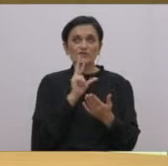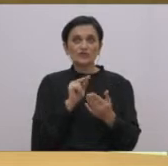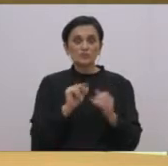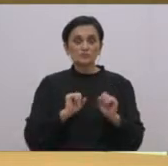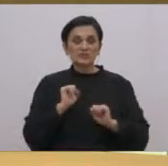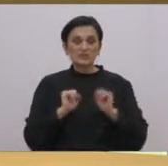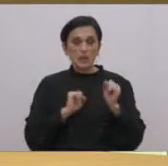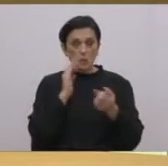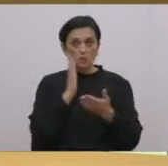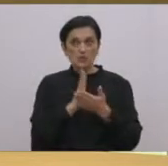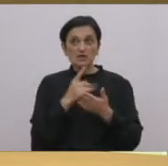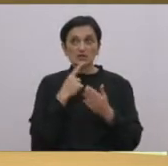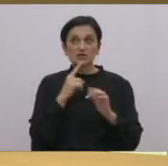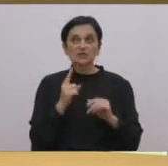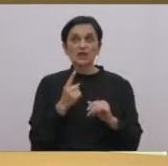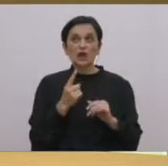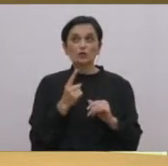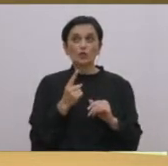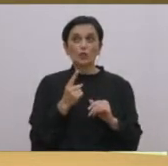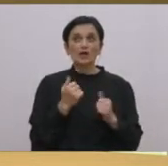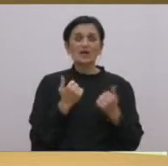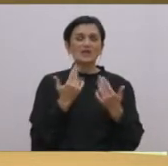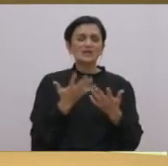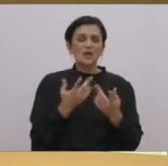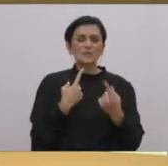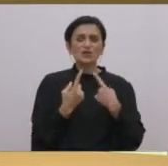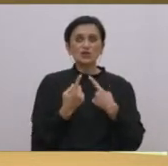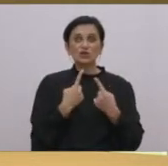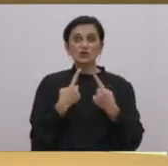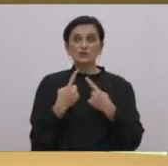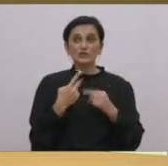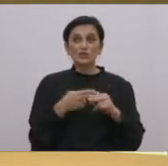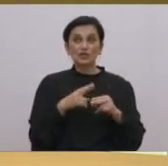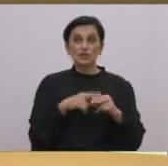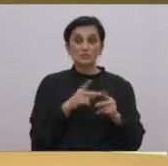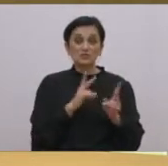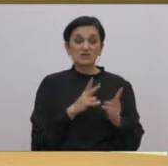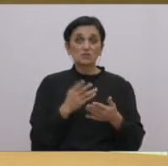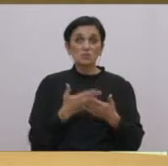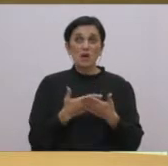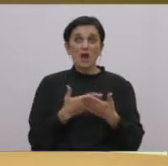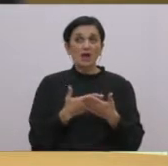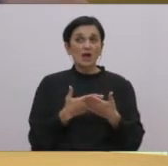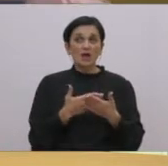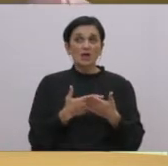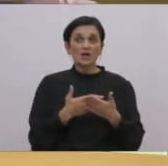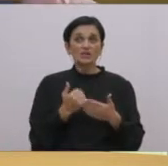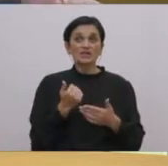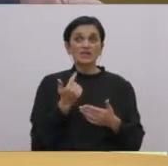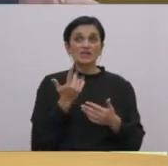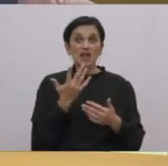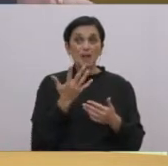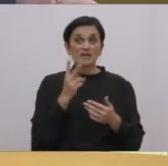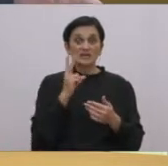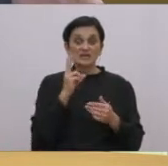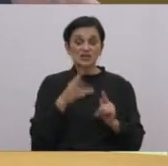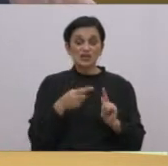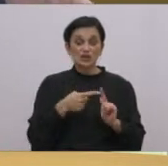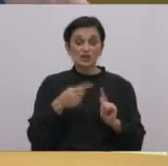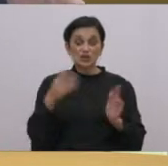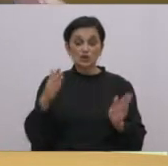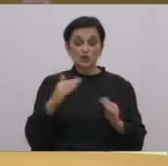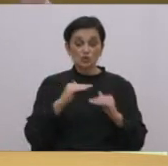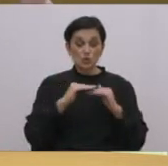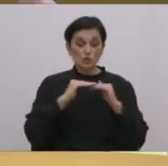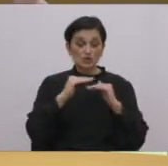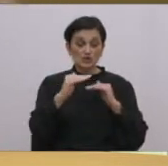მცდელობაა პირდაპირ ვიტყვი რატო. ხა რამდენიც არ უნდა ვილაპარაკოთ იმ ინციდენტებზე, მაგალითად არ ვიცი რამდენიმე ათეული კილომეტრის გზარო დაიგება და იქ